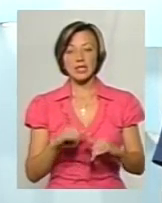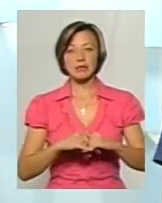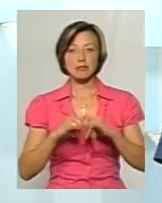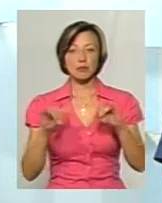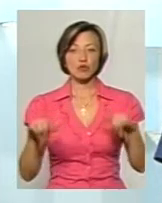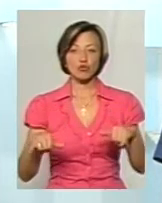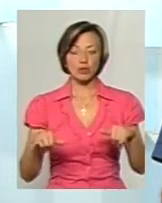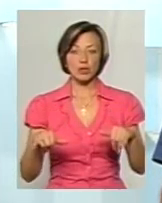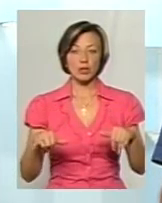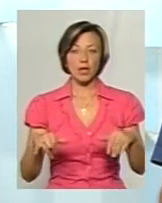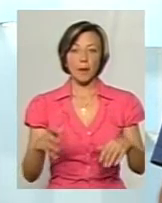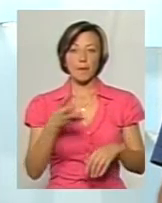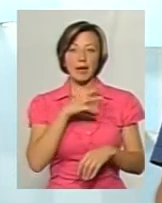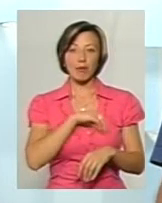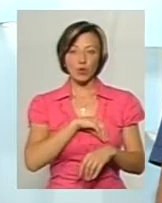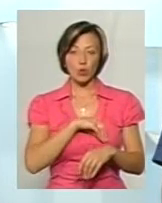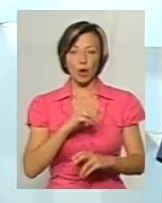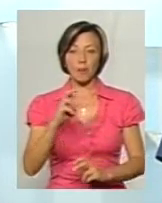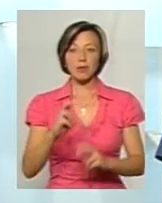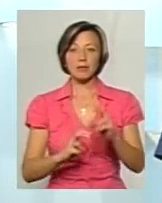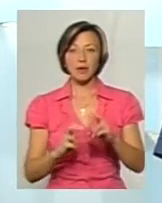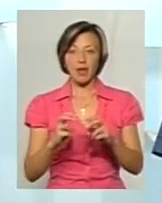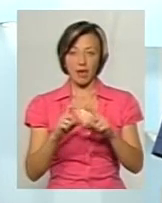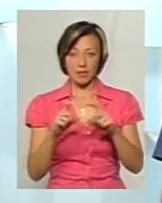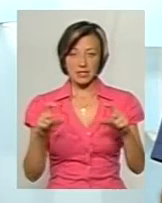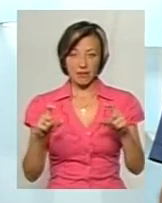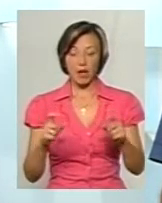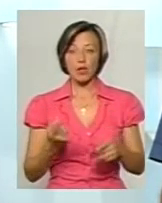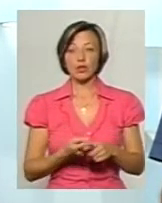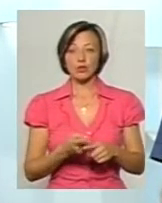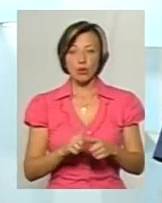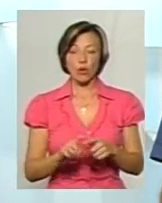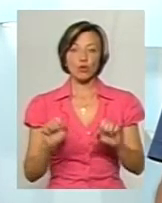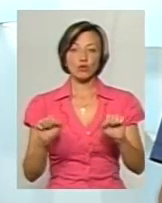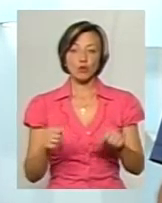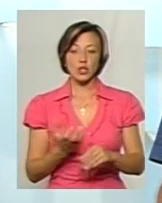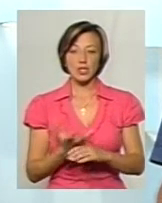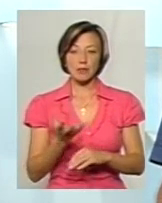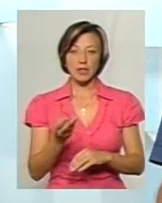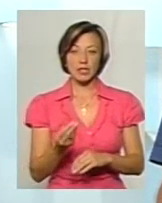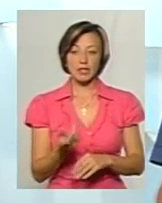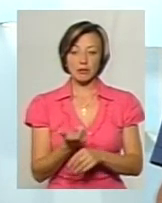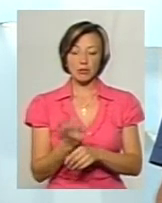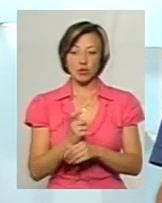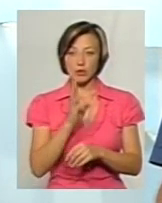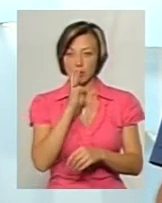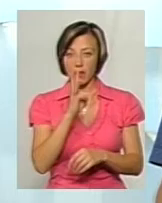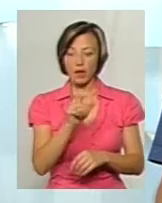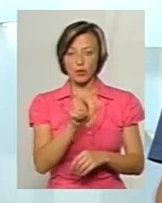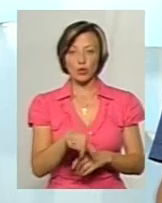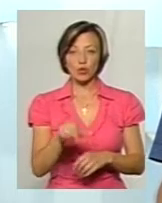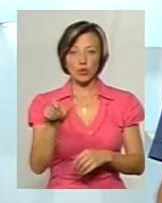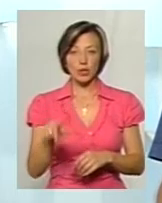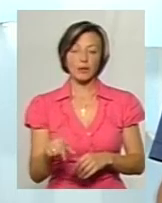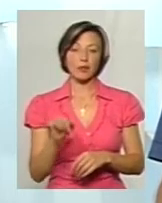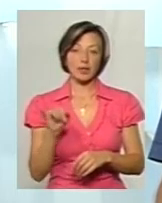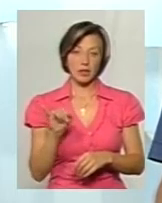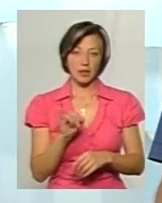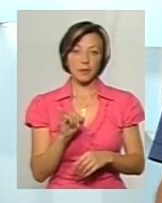збільшити прибуток підприємства. З цього ми зможемо і заплатити більшу зарплату людям. Ну